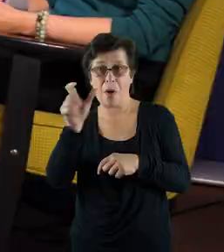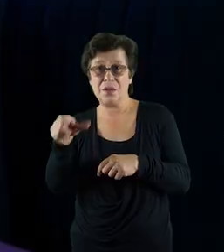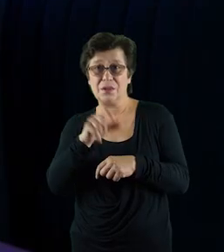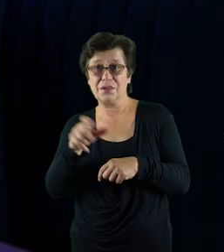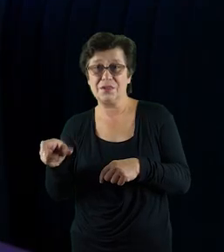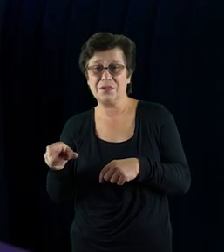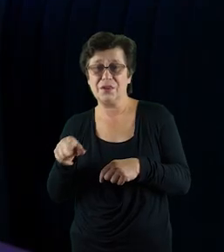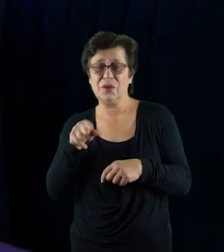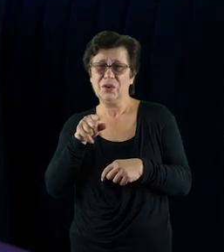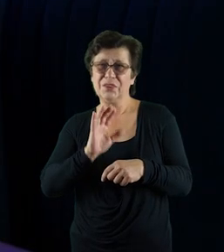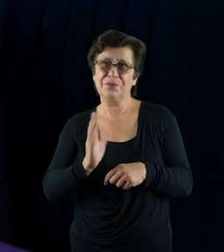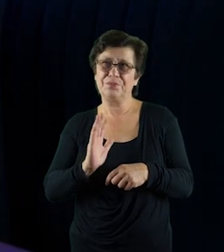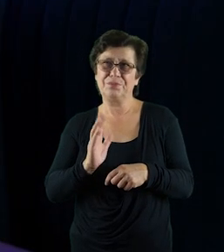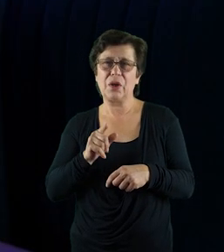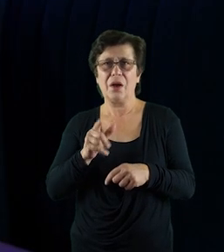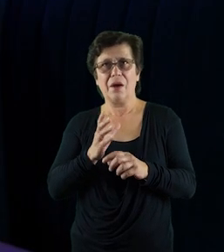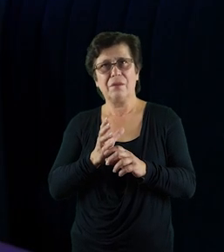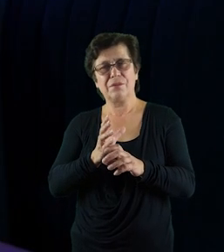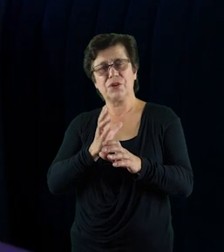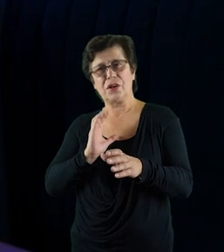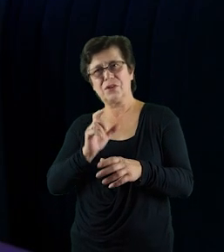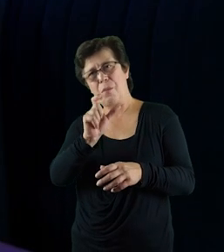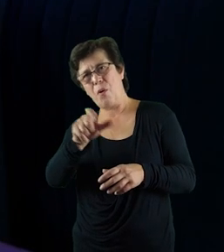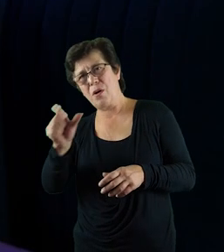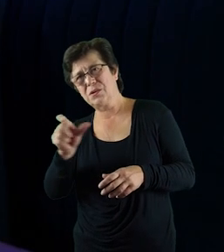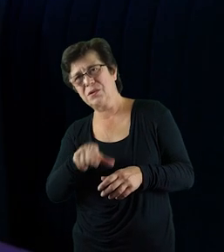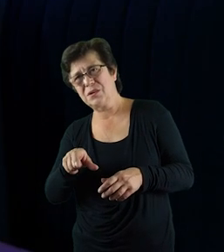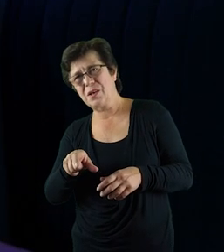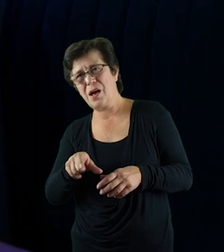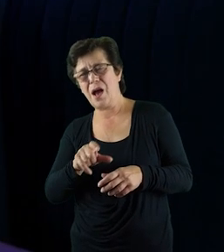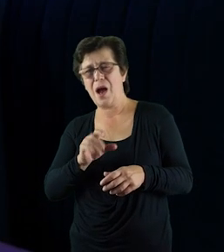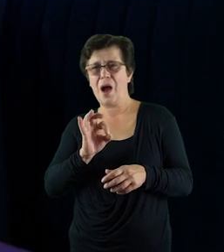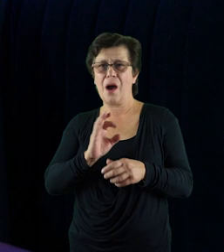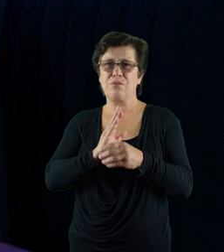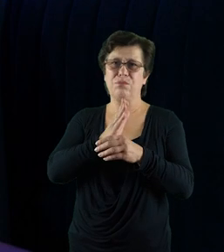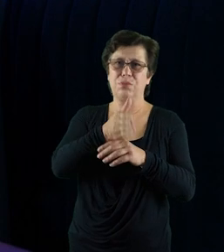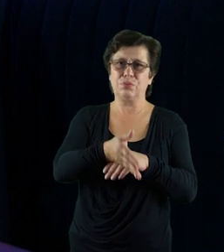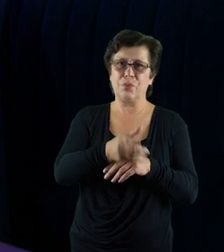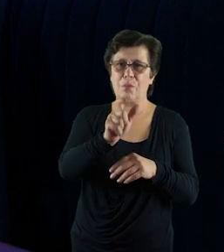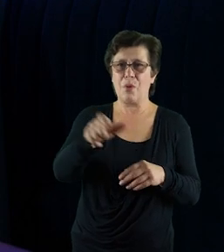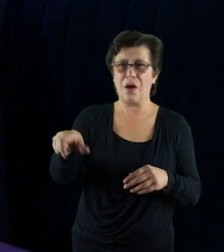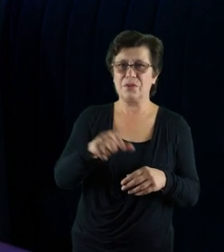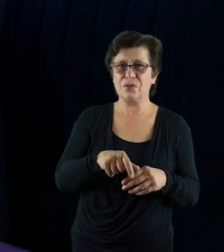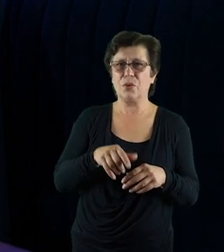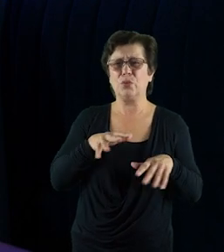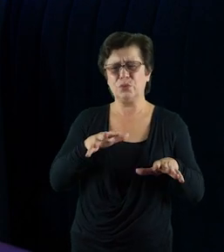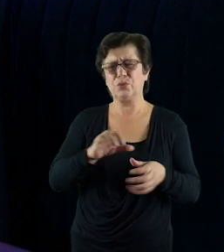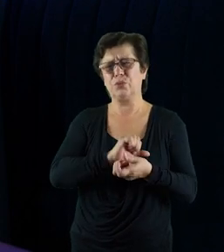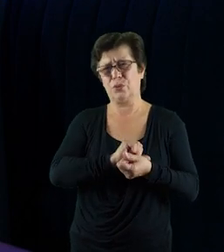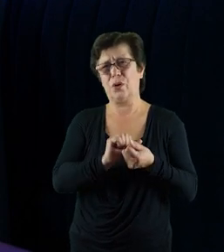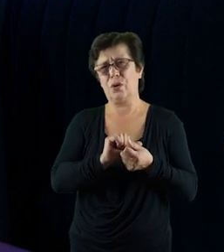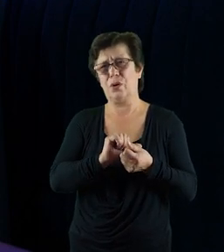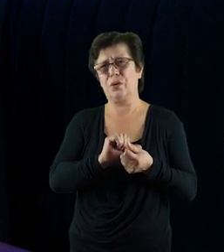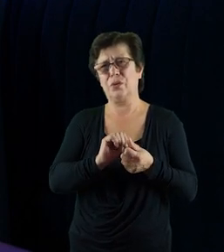Myślę, że między wczesną poezją a późną dużo się zmieniło, natomiast ta zasadnicza zmiana to